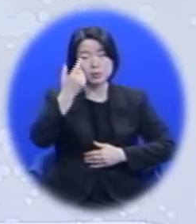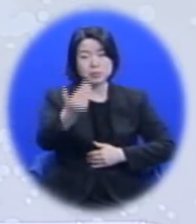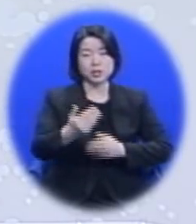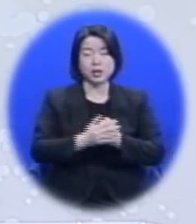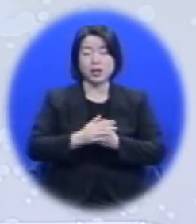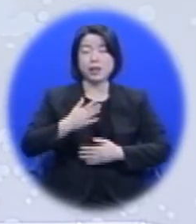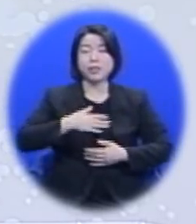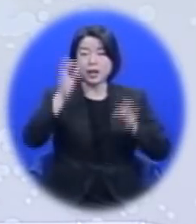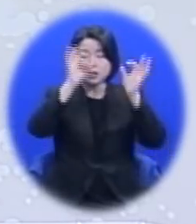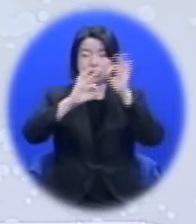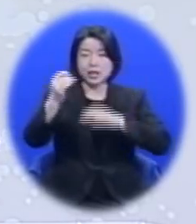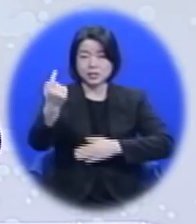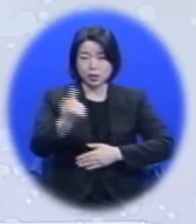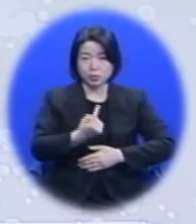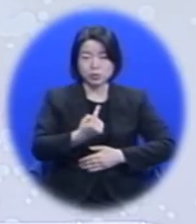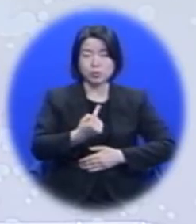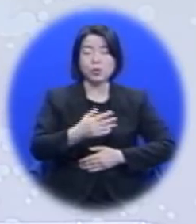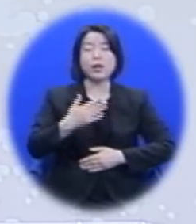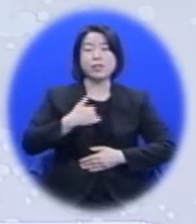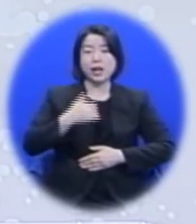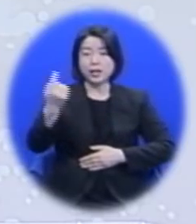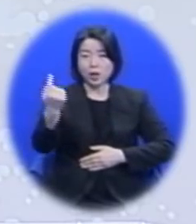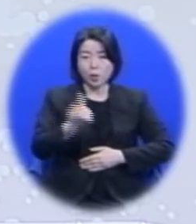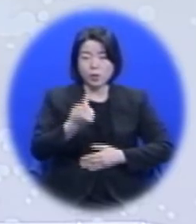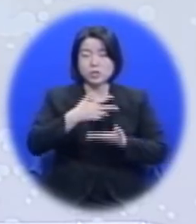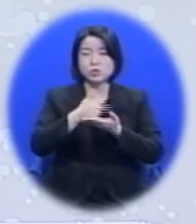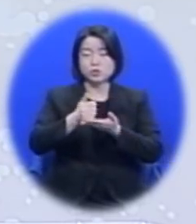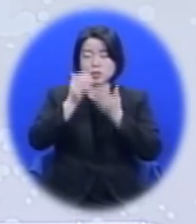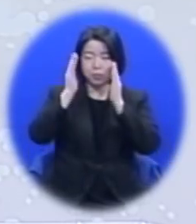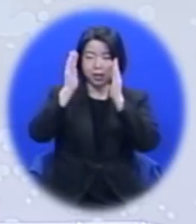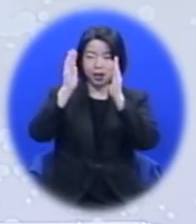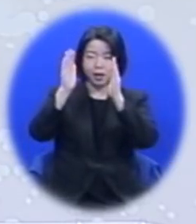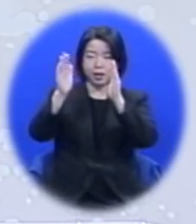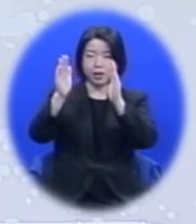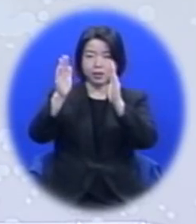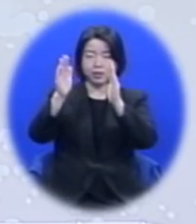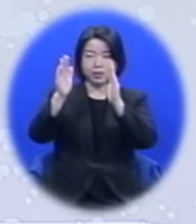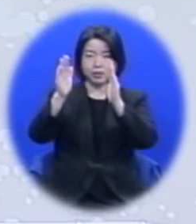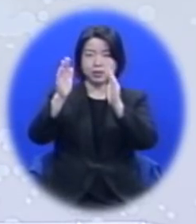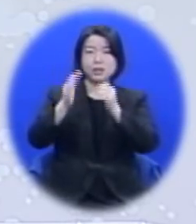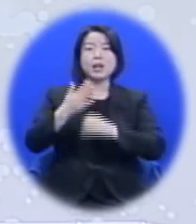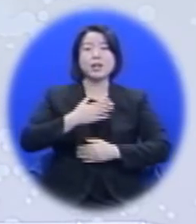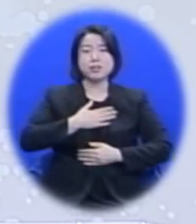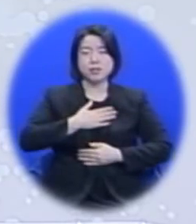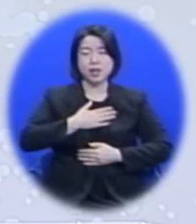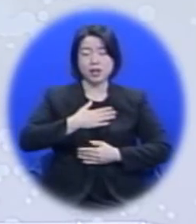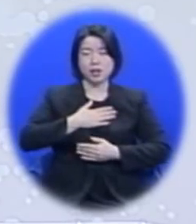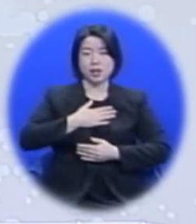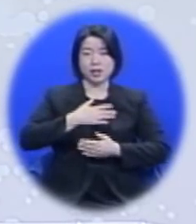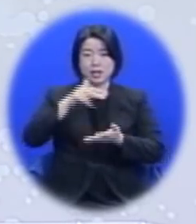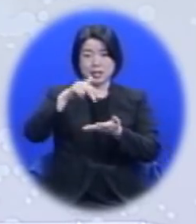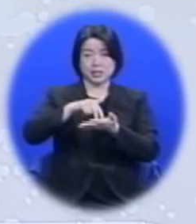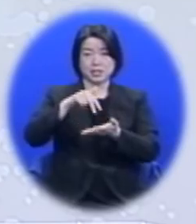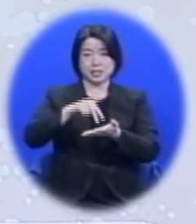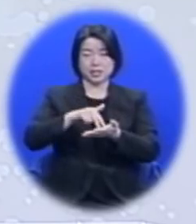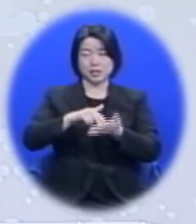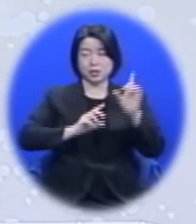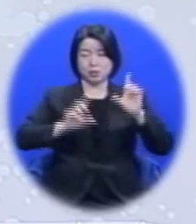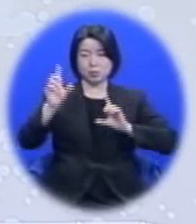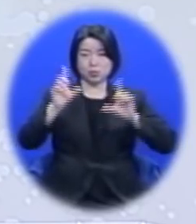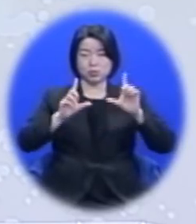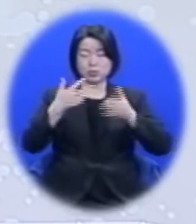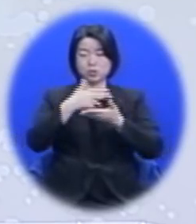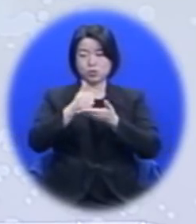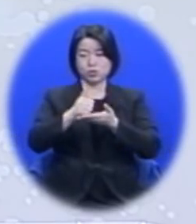나를 찾아오시고 나에게 오시는 주님을 향한 내 자세가 주님과 안